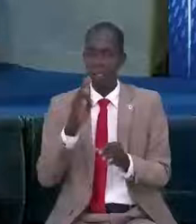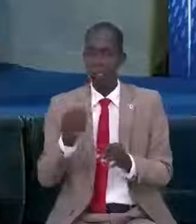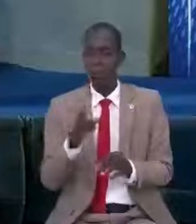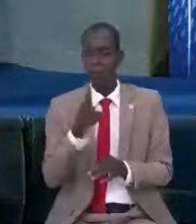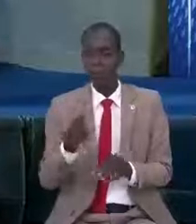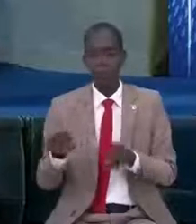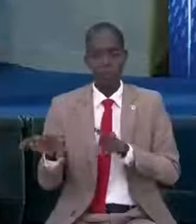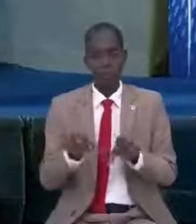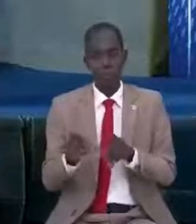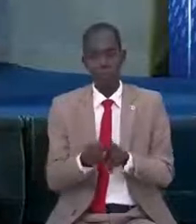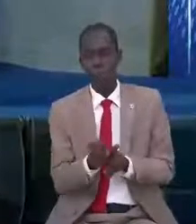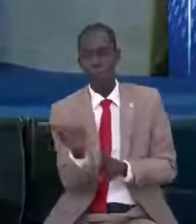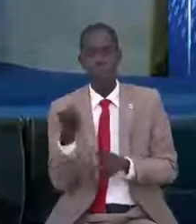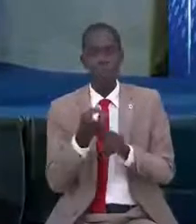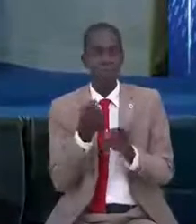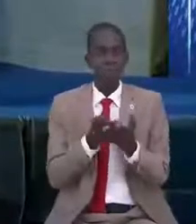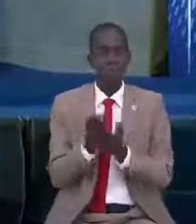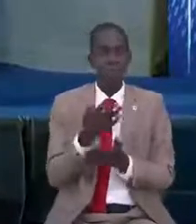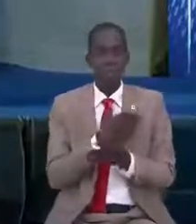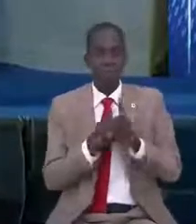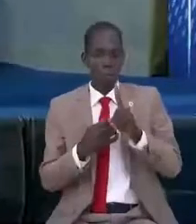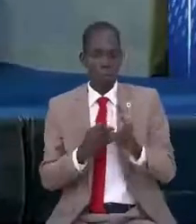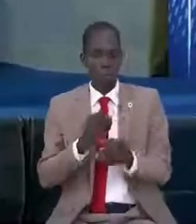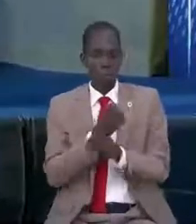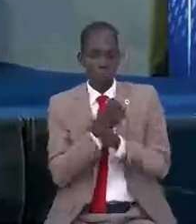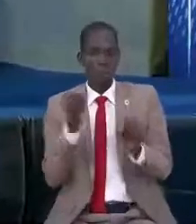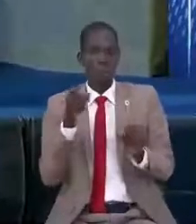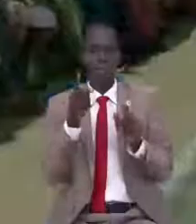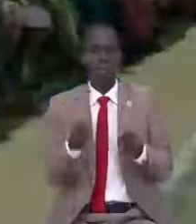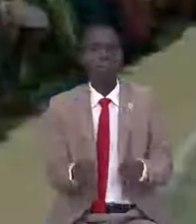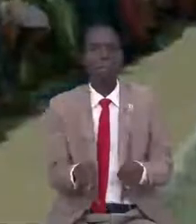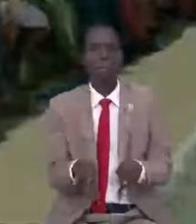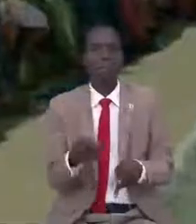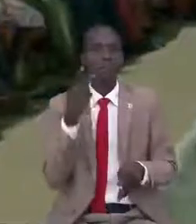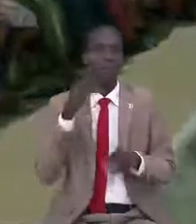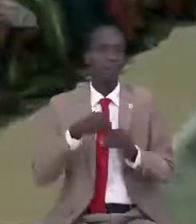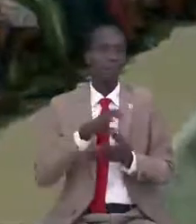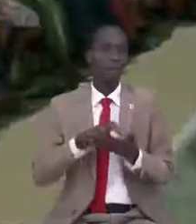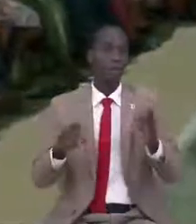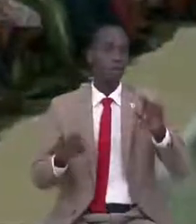si et quelqu'un parmi vous s'est égaré de la vérité, qu'un autre